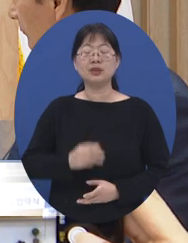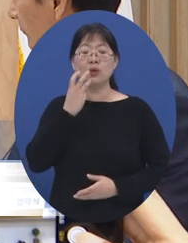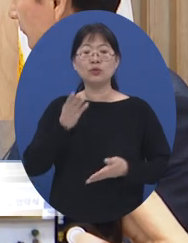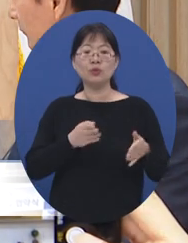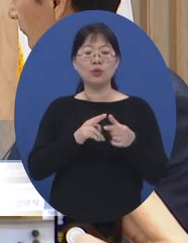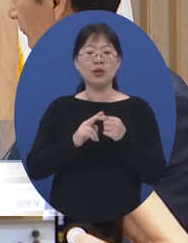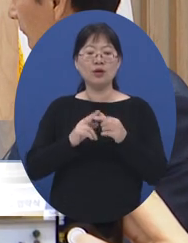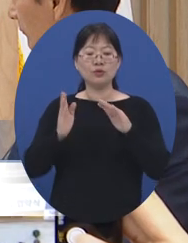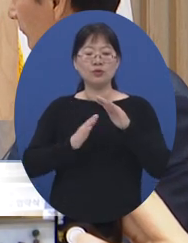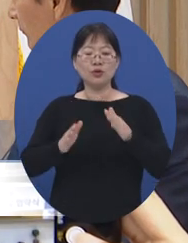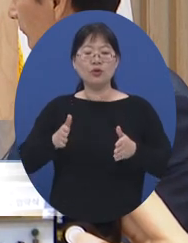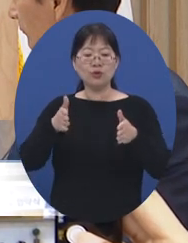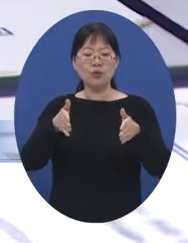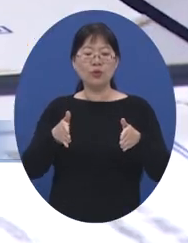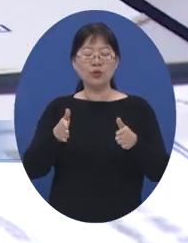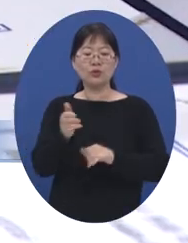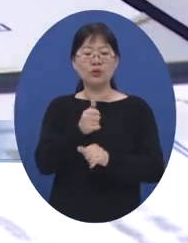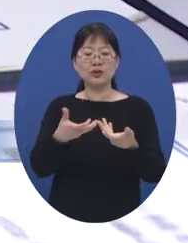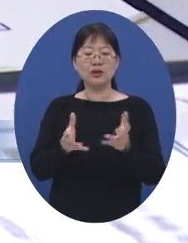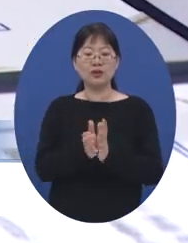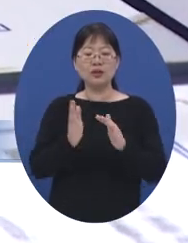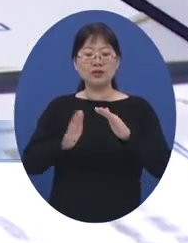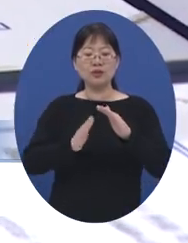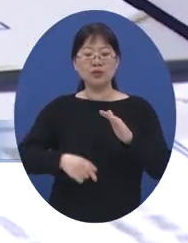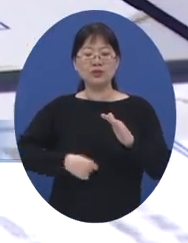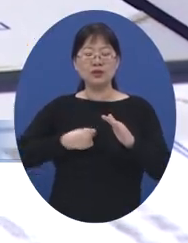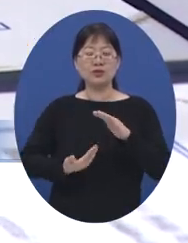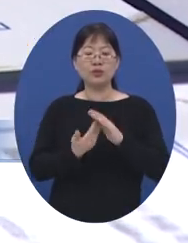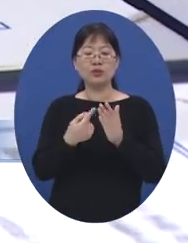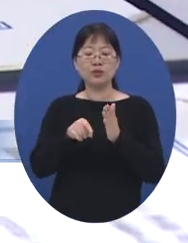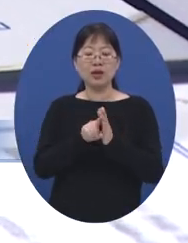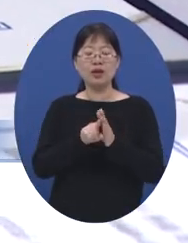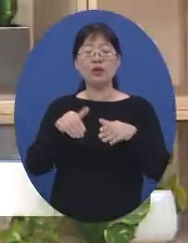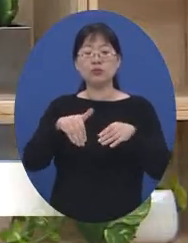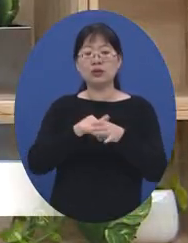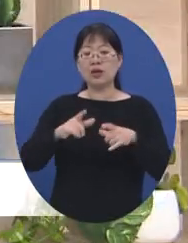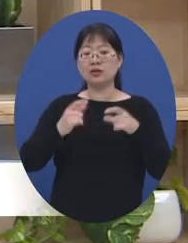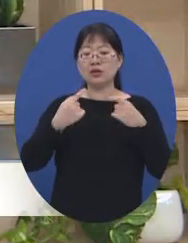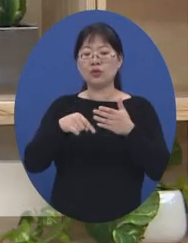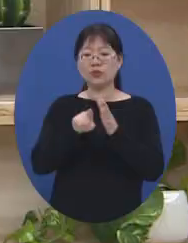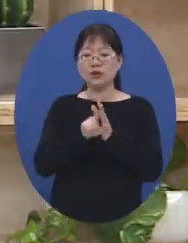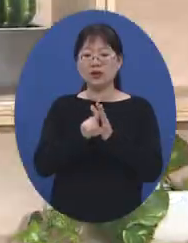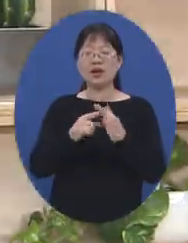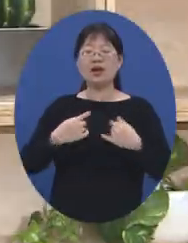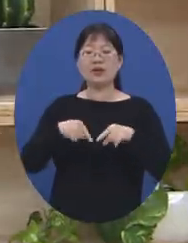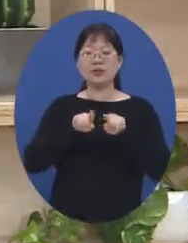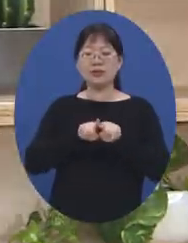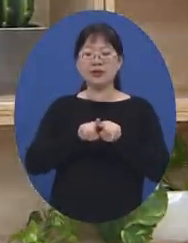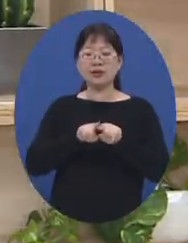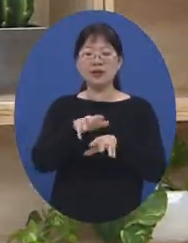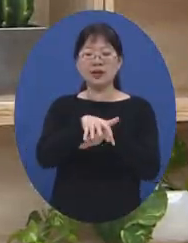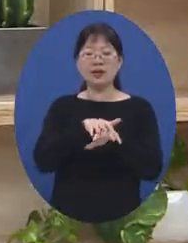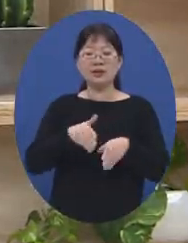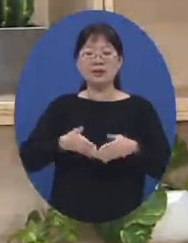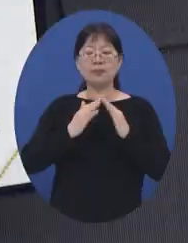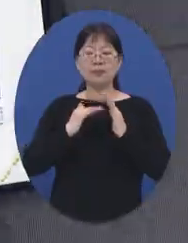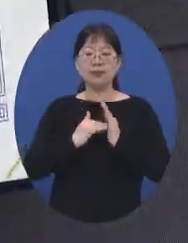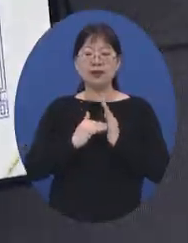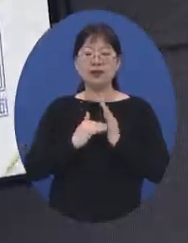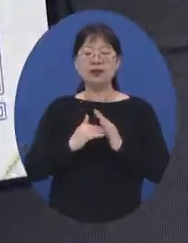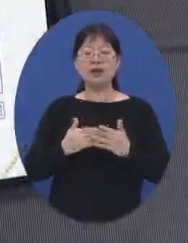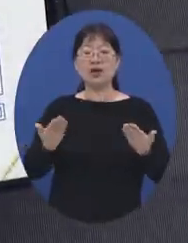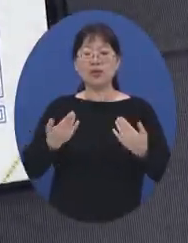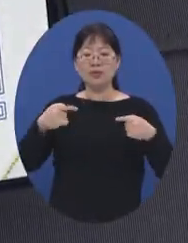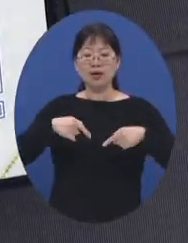경기도와 공정거래위원회가 공정한 경제 질서 구현과 공정거래 문화 확산을 위해 협업 체계를 구축했습니다. 도와 공정위는 업무